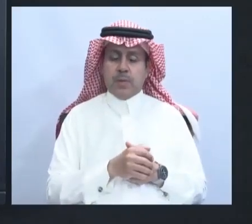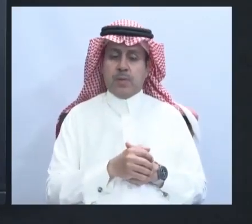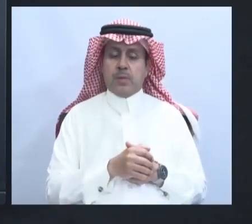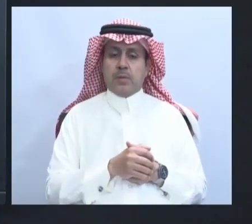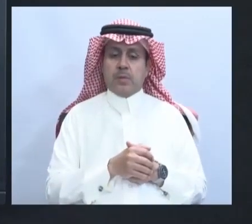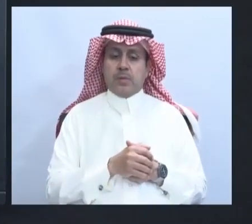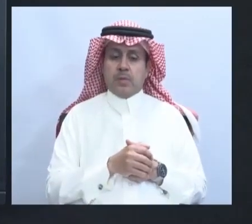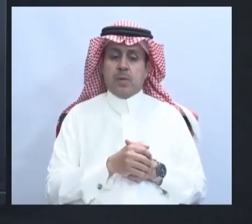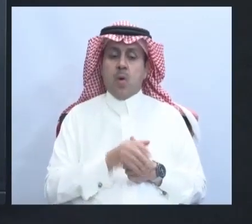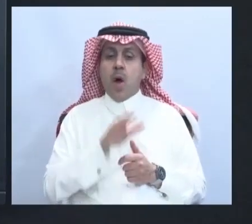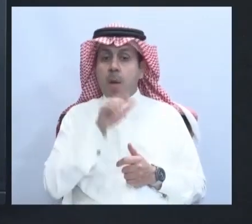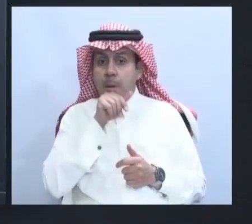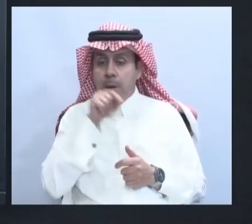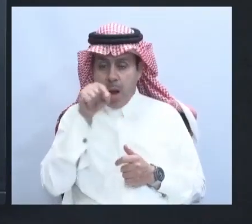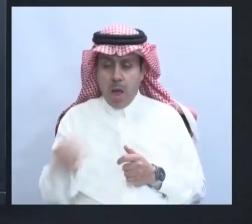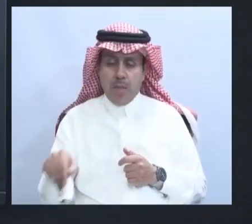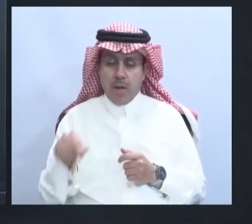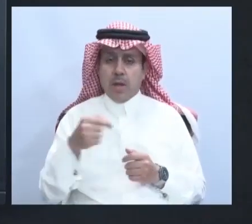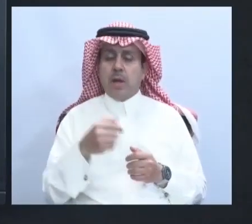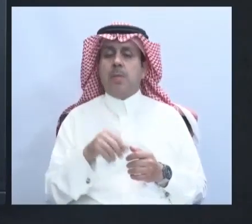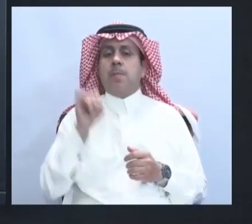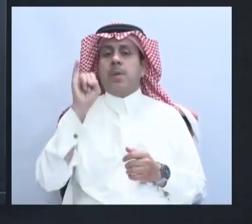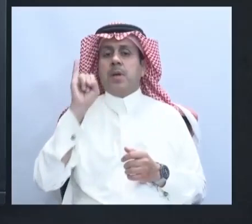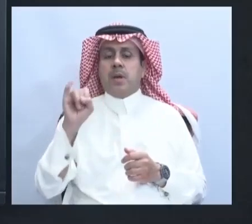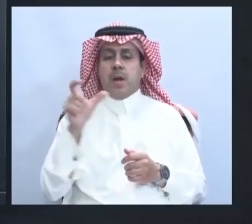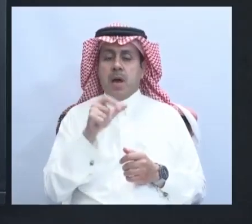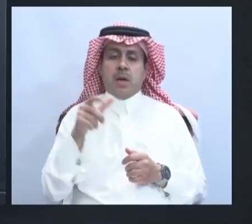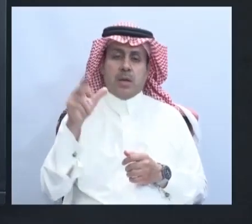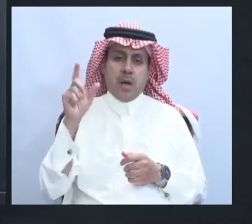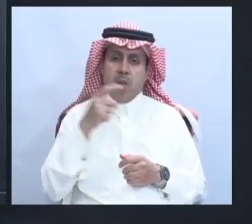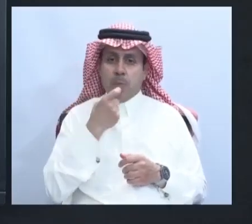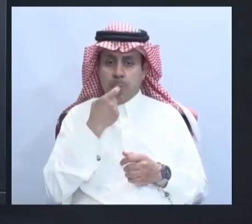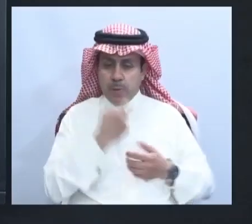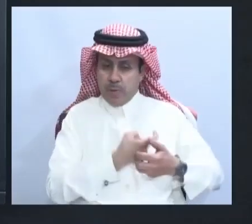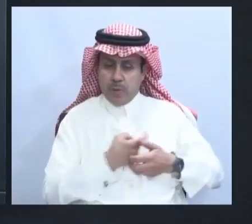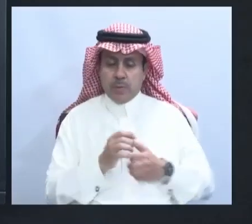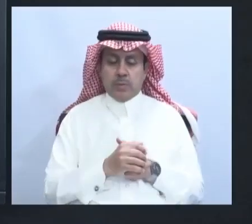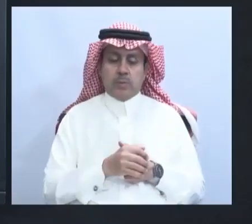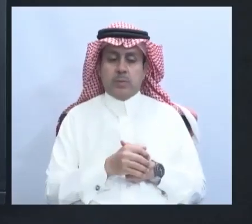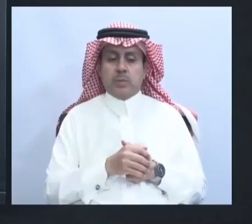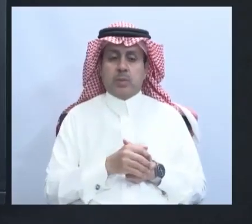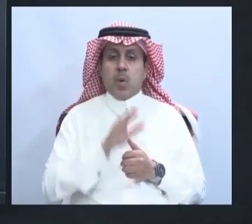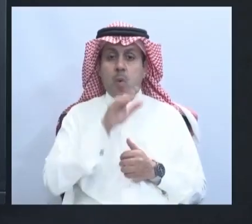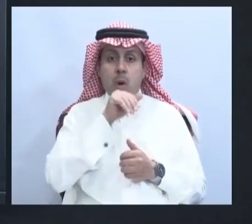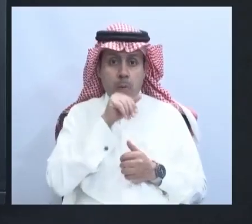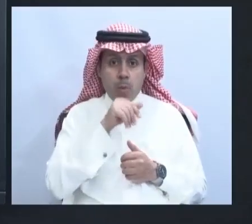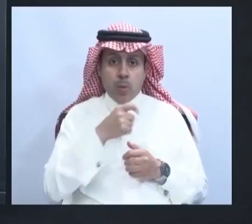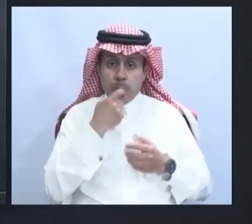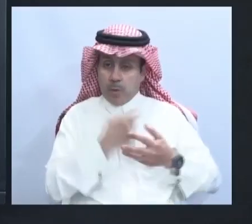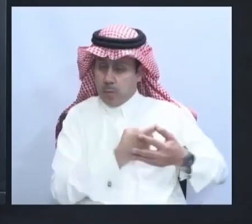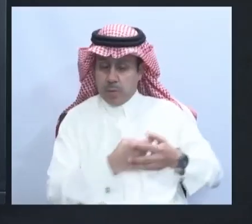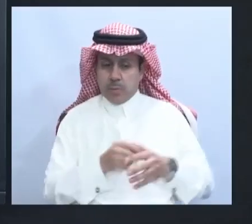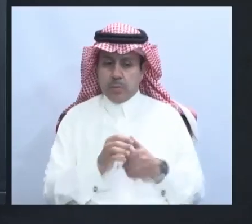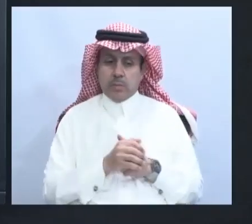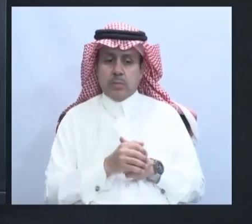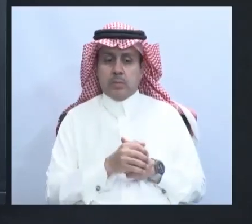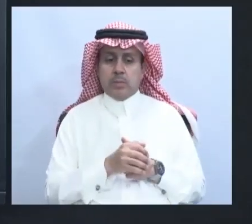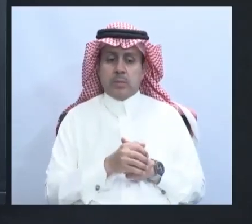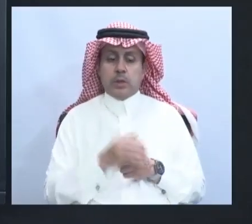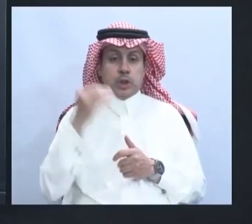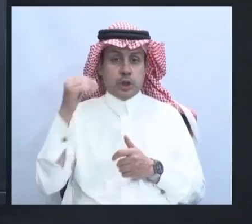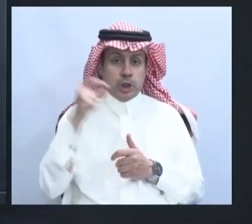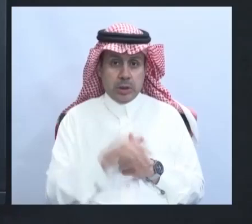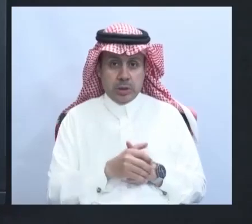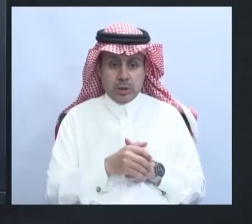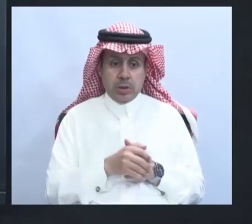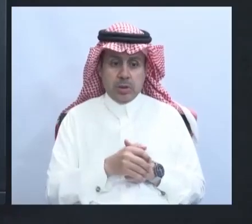الصبي يكون ابا له من الرضاع وابو المراه التي ارضعت الطفل يصبح